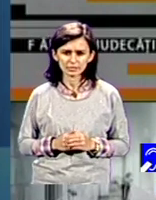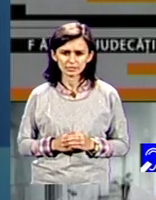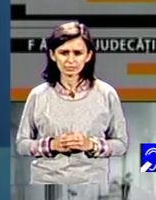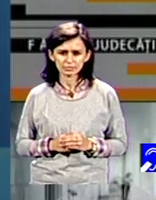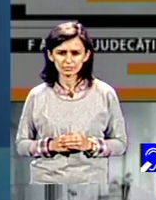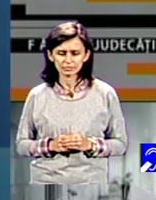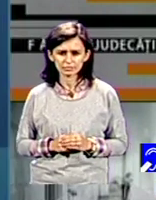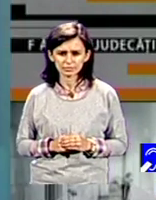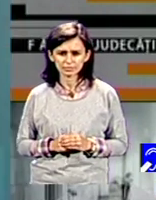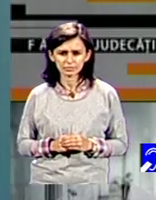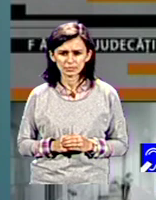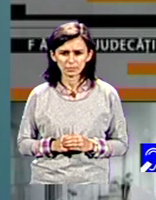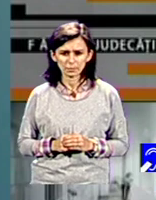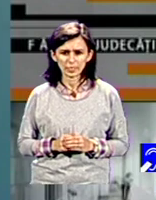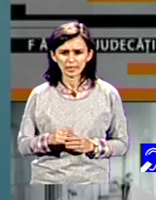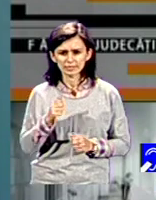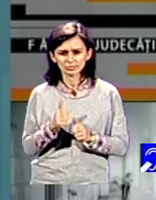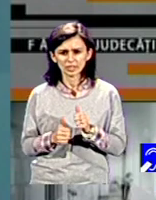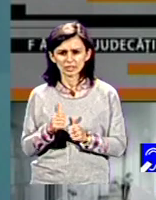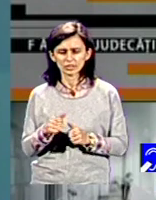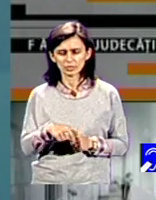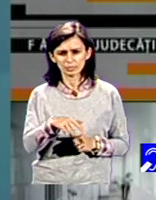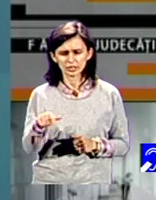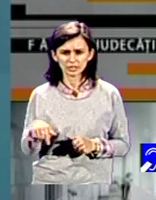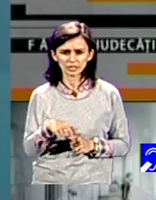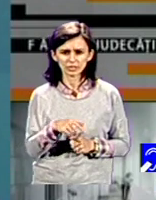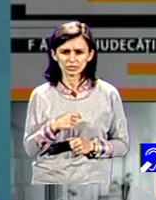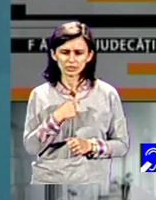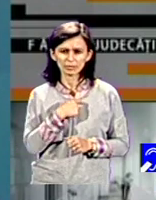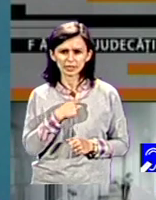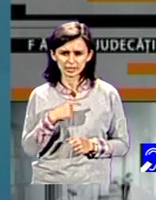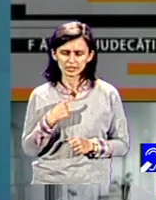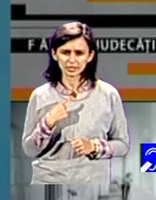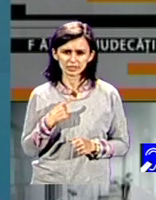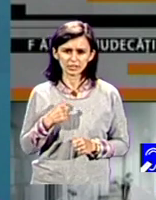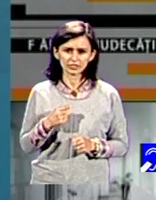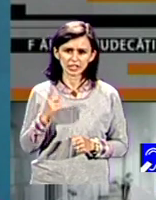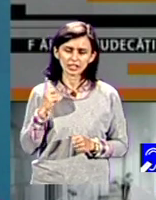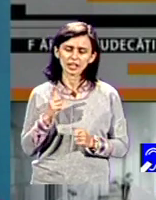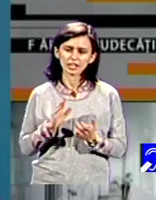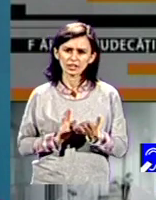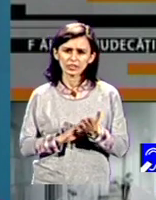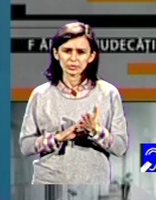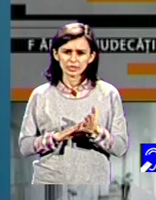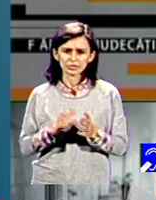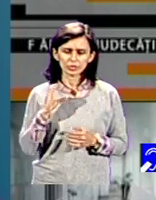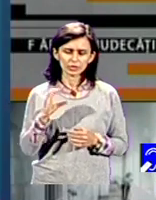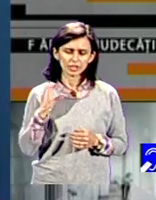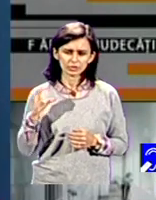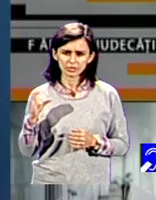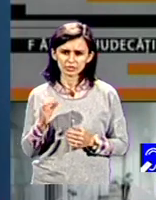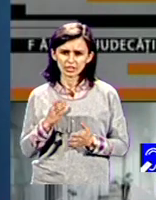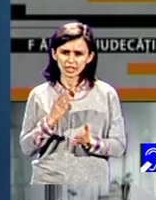o competiție noile pachete lumea asta dar însăși faptul că în Curtea Constituțională a decis că